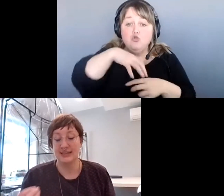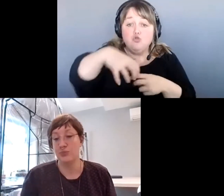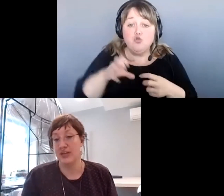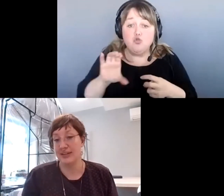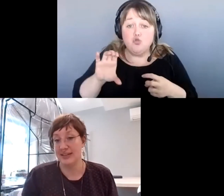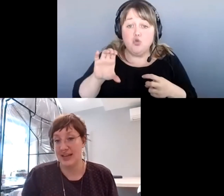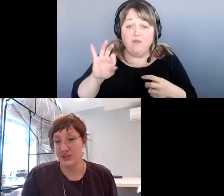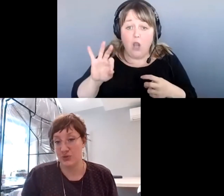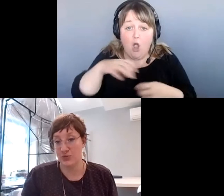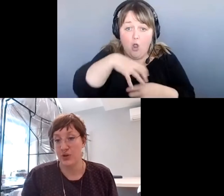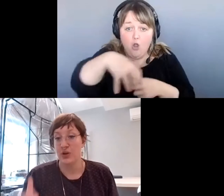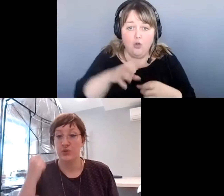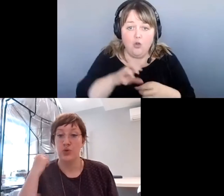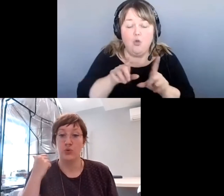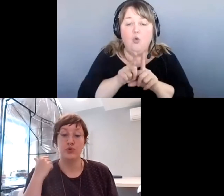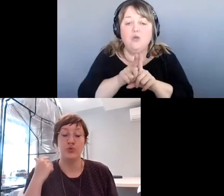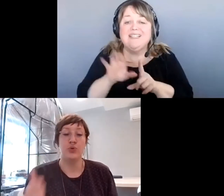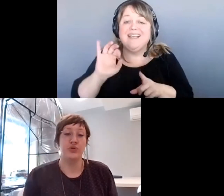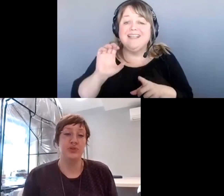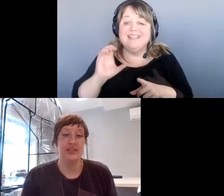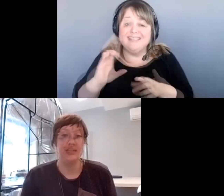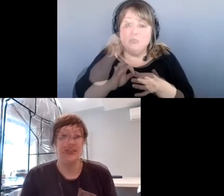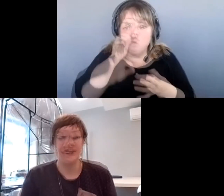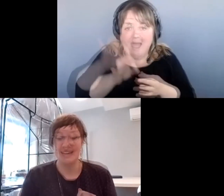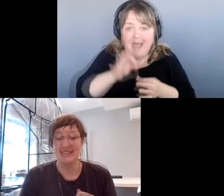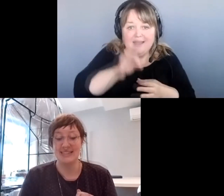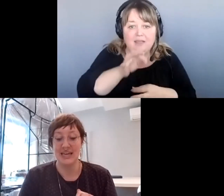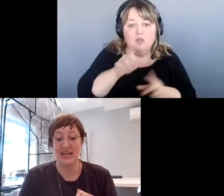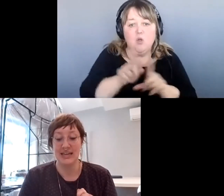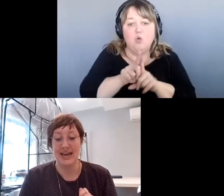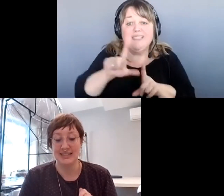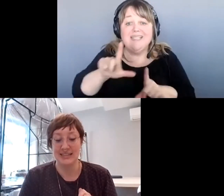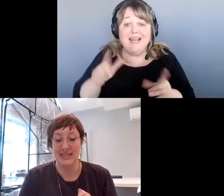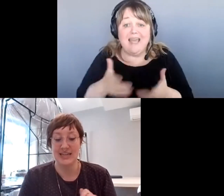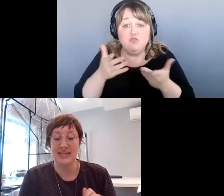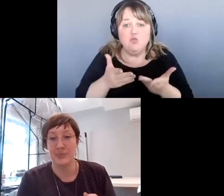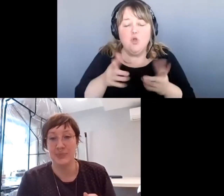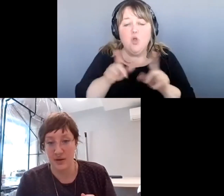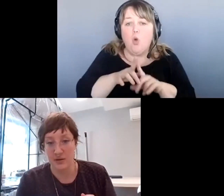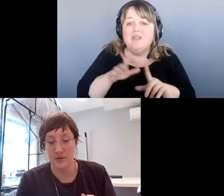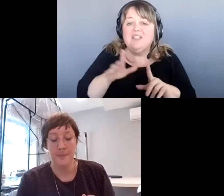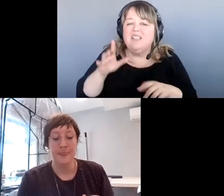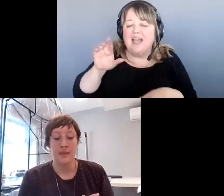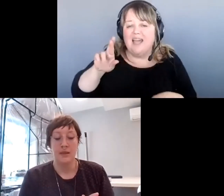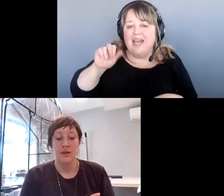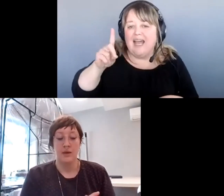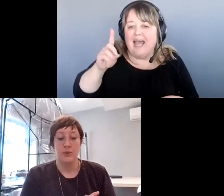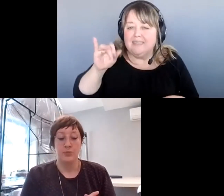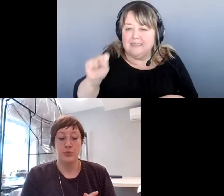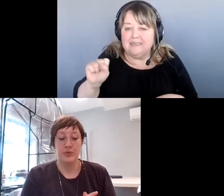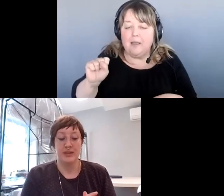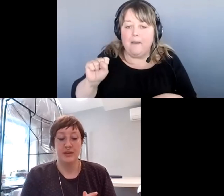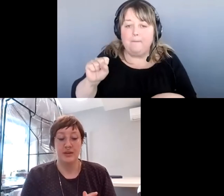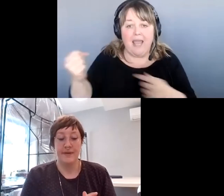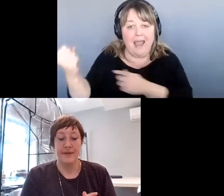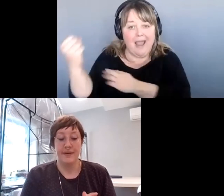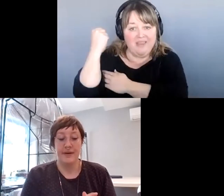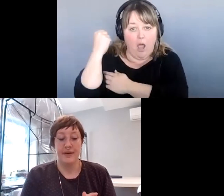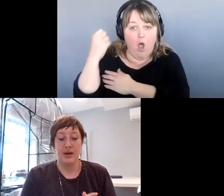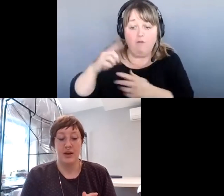la ciboulette et la laitue. Et puis, éclaircir les radis et les épinards.